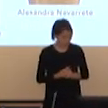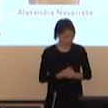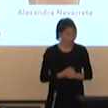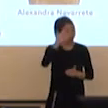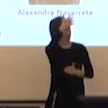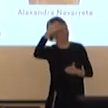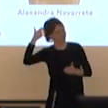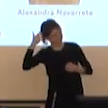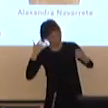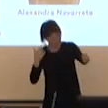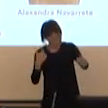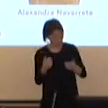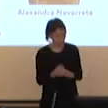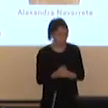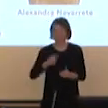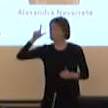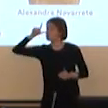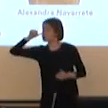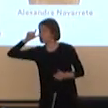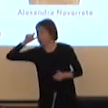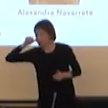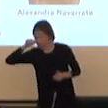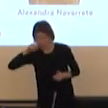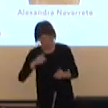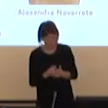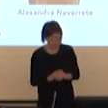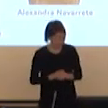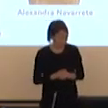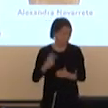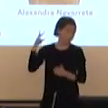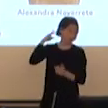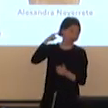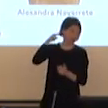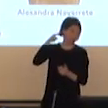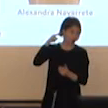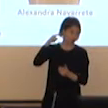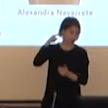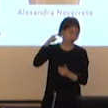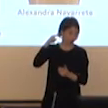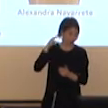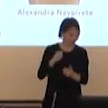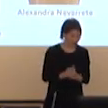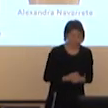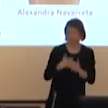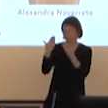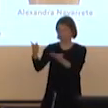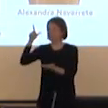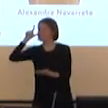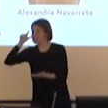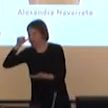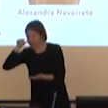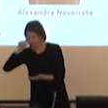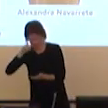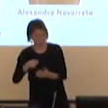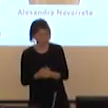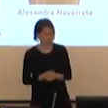Rubén Nogueira, l'Alexandra Navarrete, que també és aquí, el Josep Kerr, la Marta Bosch